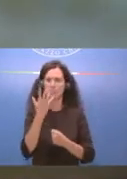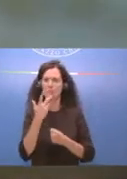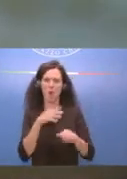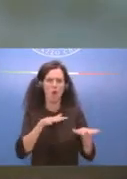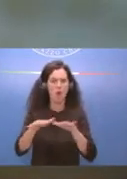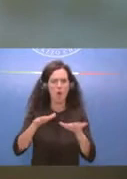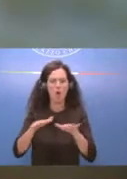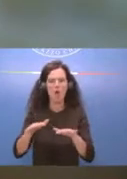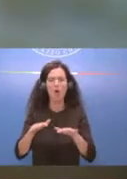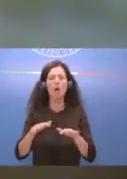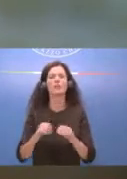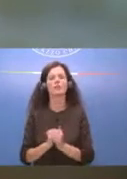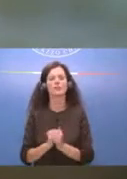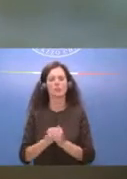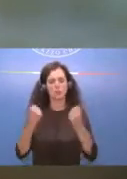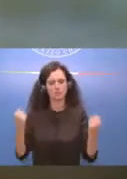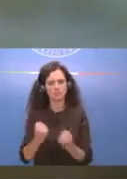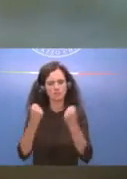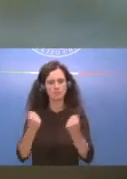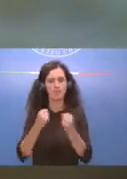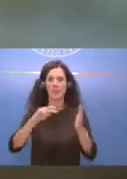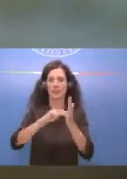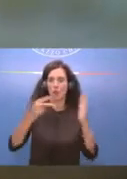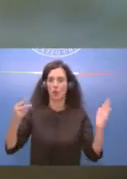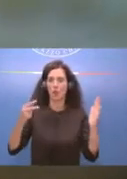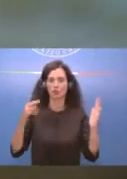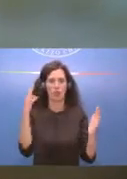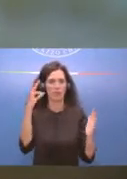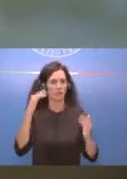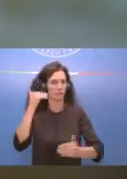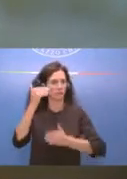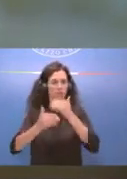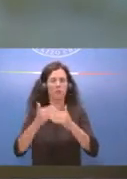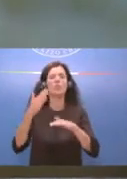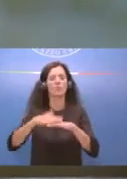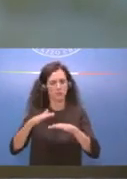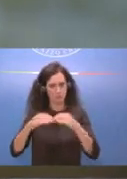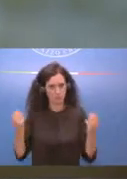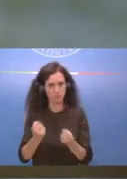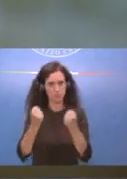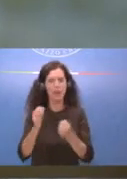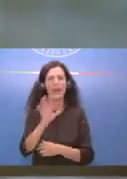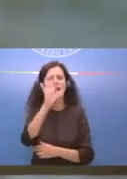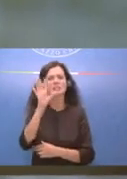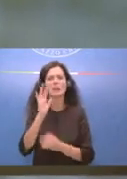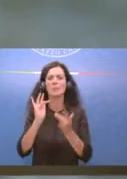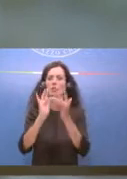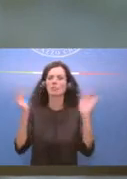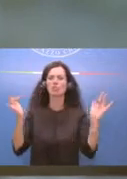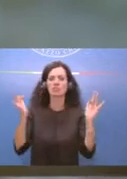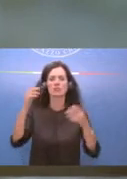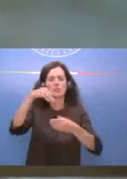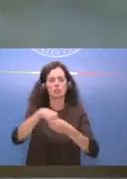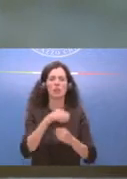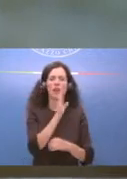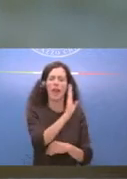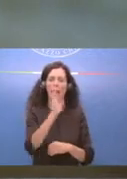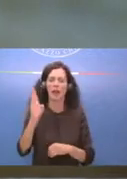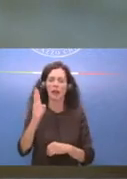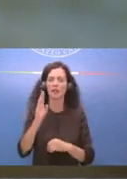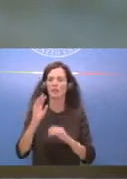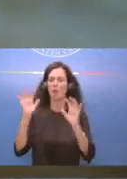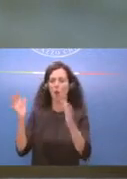promuovere l'uso dell'alta della tecnologia ad esempio nella digitalizzazione di archivi e opere d'arte